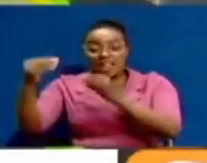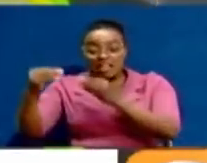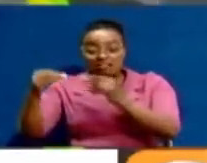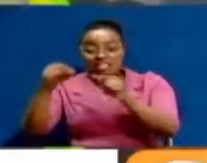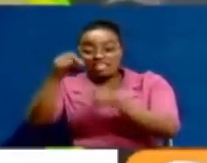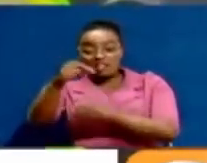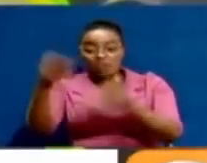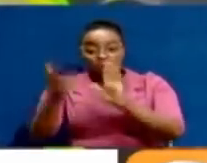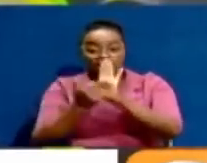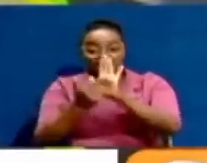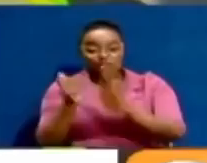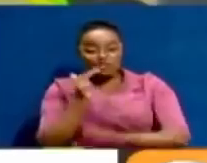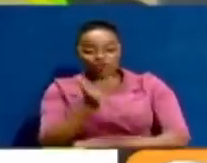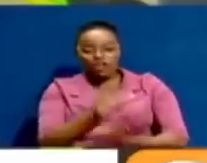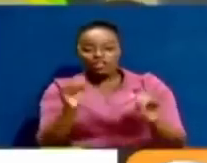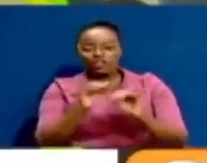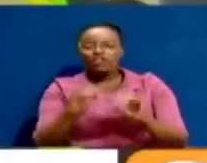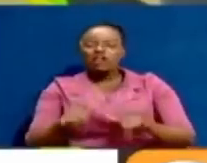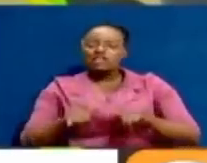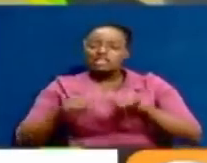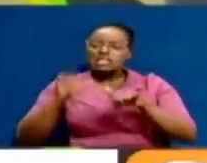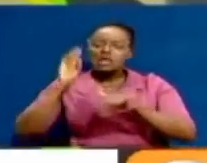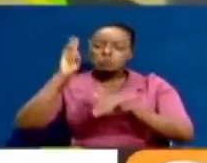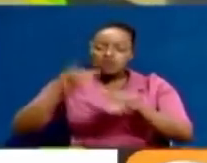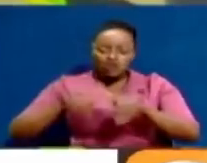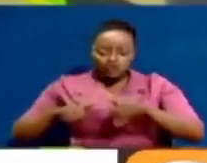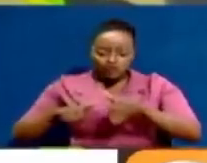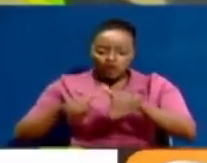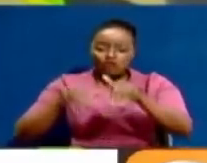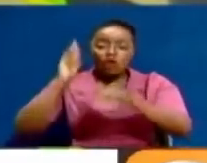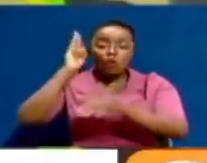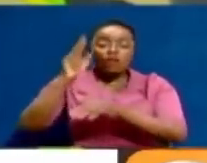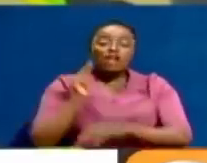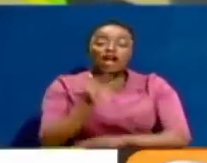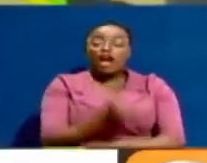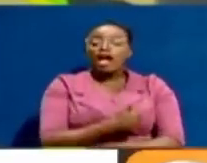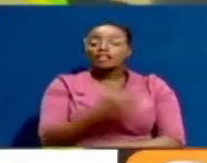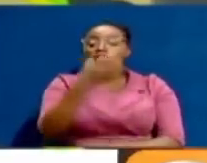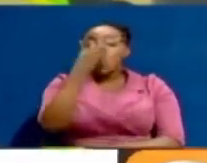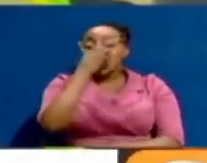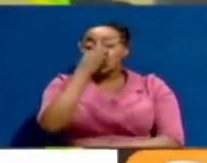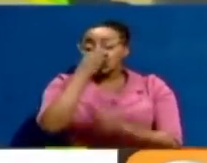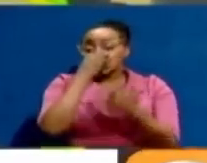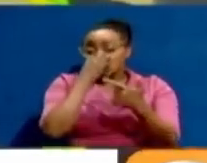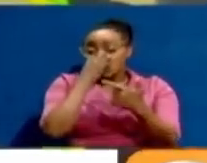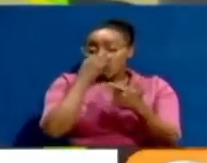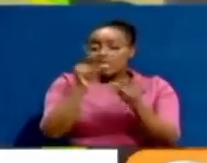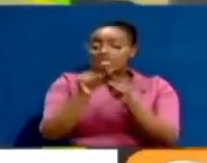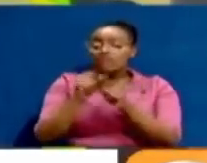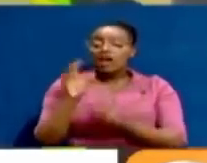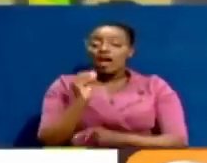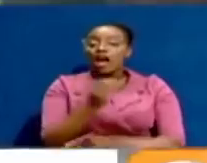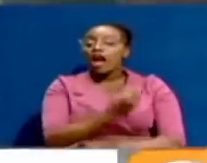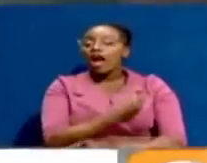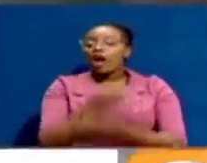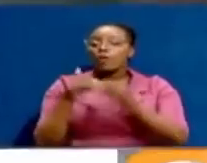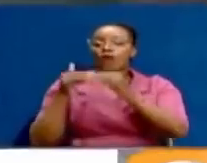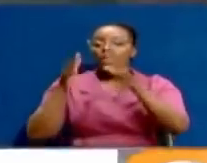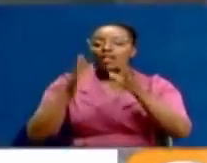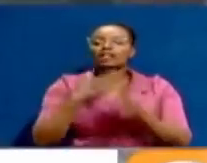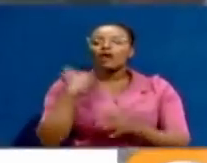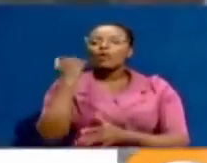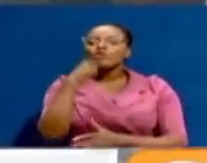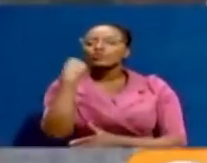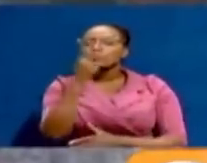hapo pale alituonyesha, hapo ndio tutafuata, na sasa sisi William Ruto ndio candidate wa.